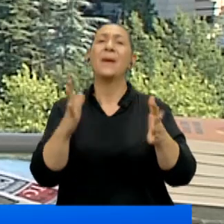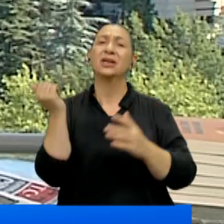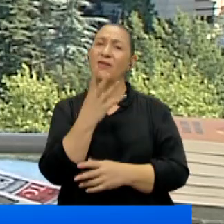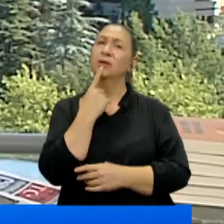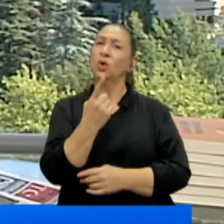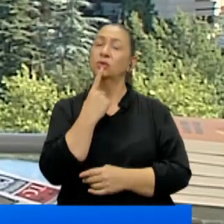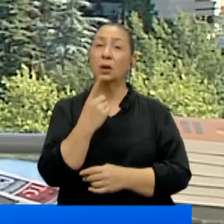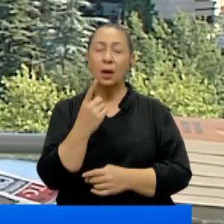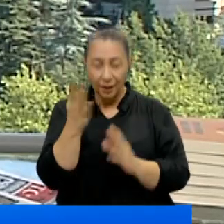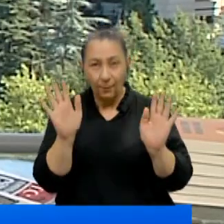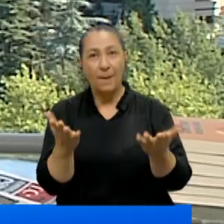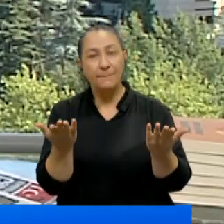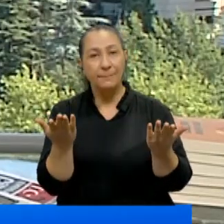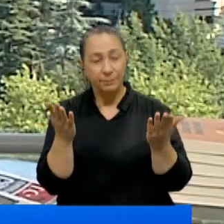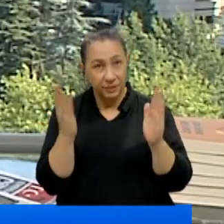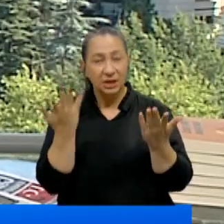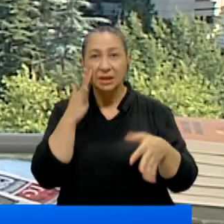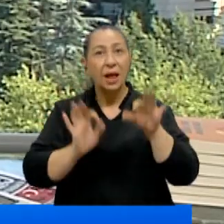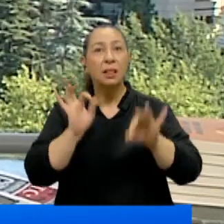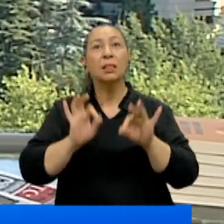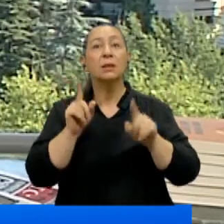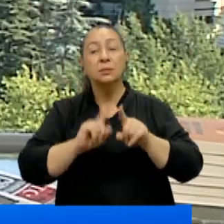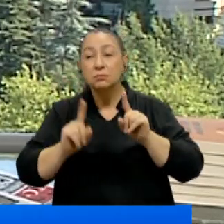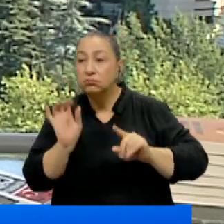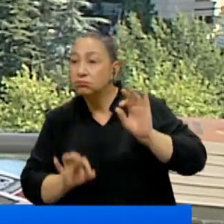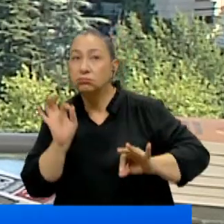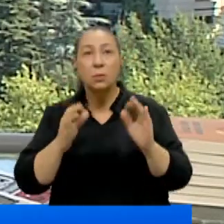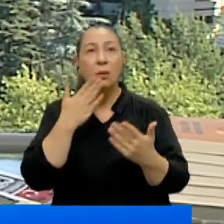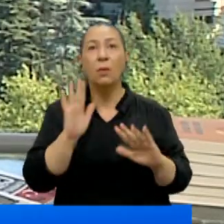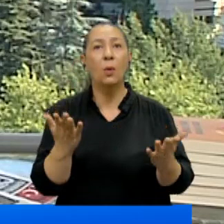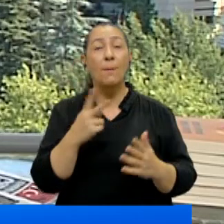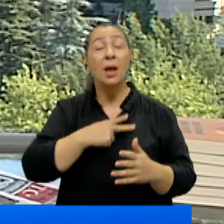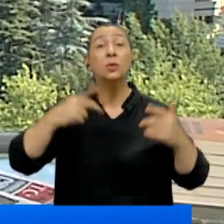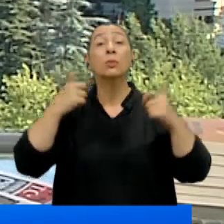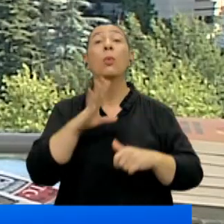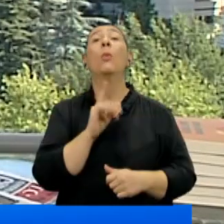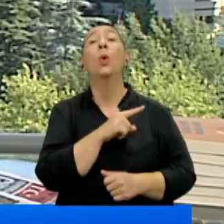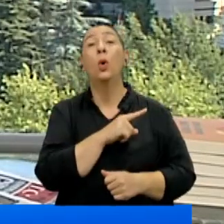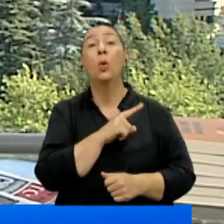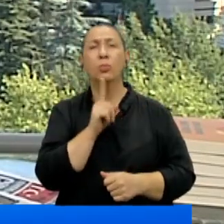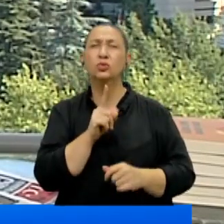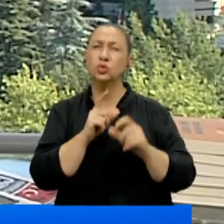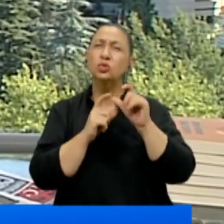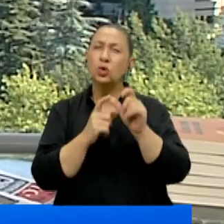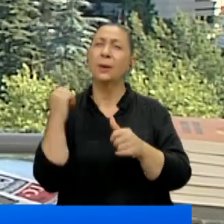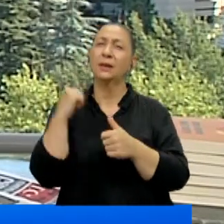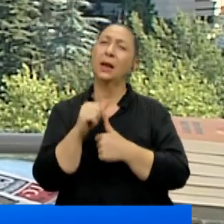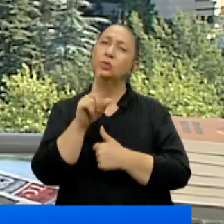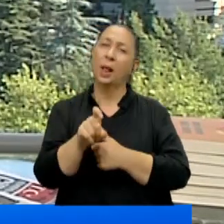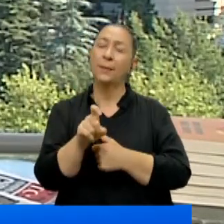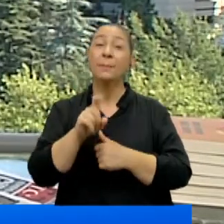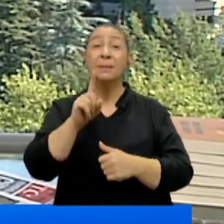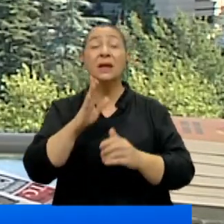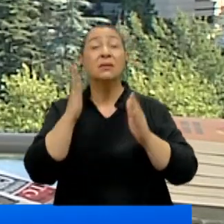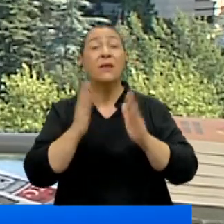söyledik. İyi de nasıl denetlenmiyor? Burada belediyelerin sorumluluğu yok mu? Bu soruyu da bir kez daha soralım. Bir